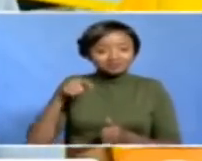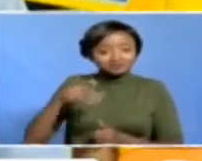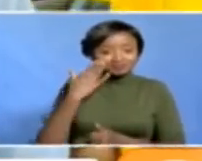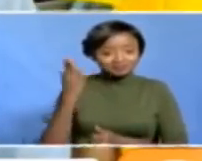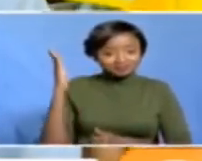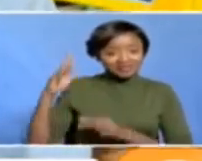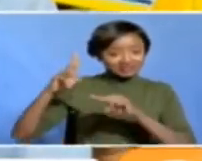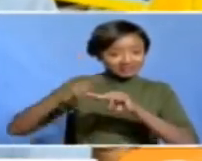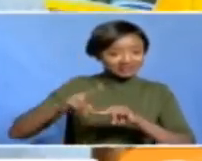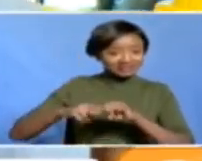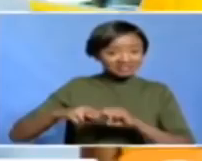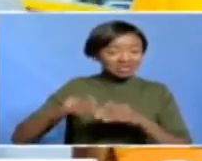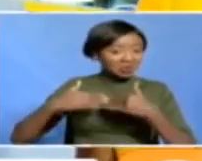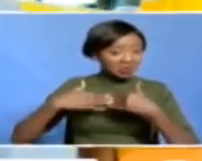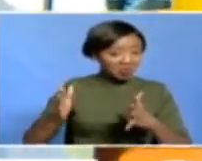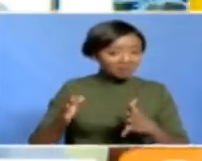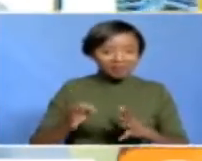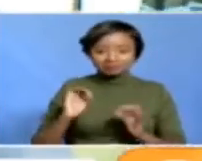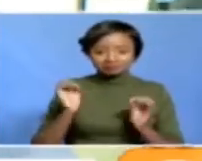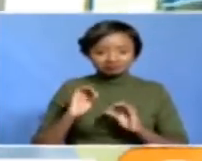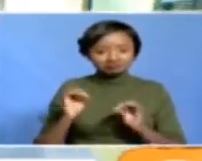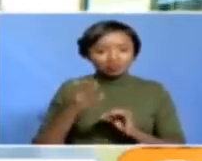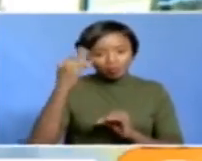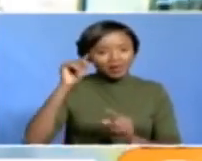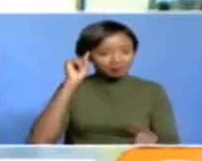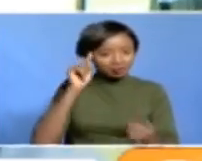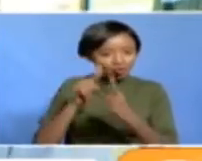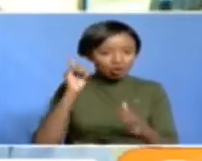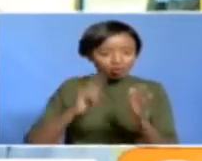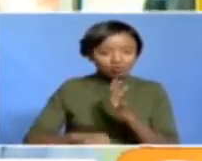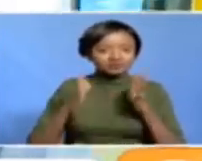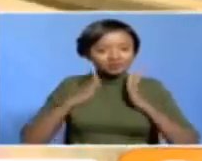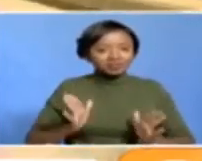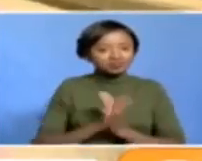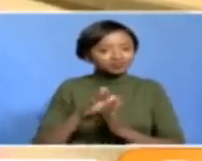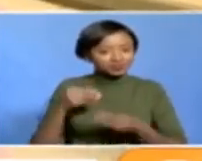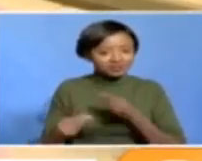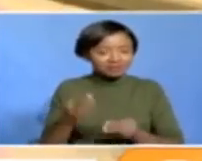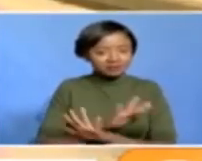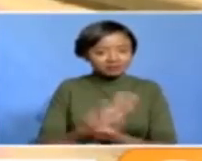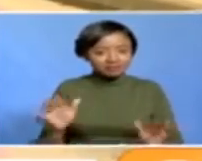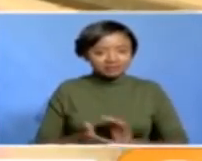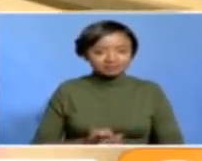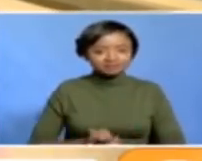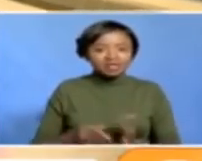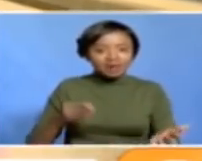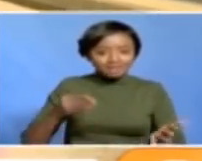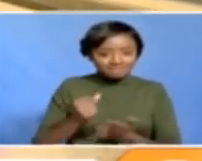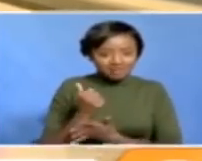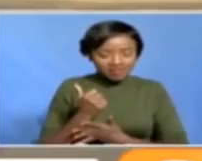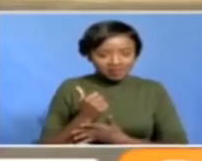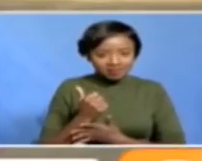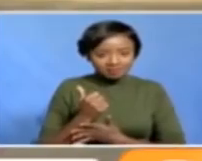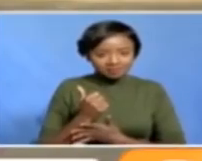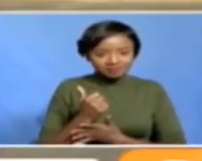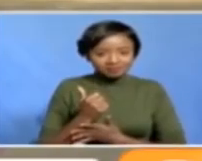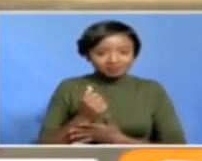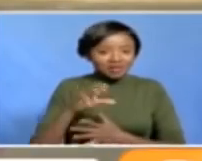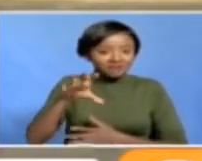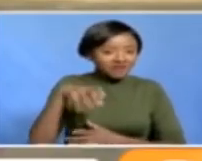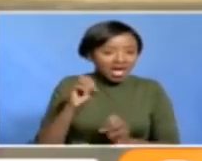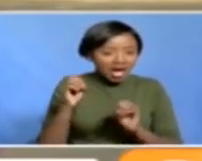wakati wowote ambapo gari likiwa safarini kwa ajili ya watu wao wenye mahitaji maalum. At a cost of 650 Tanzania